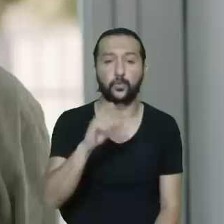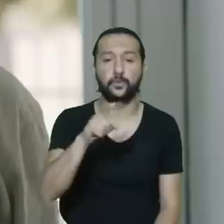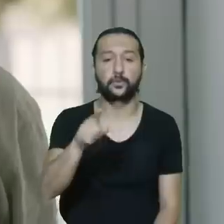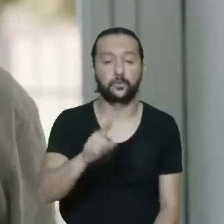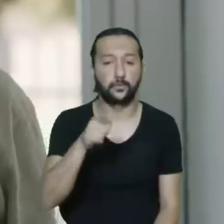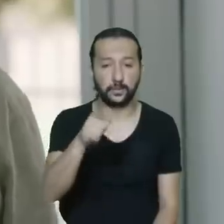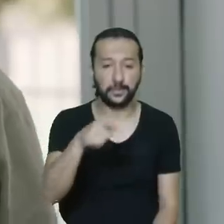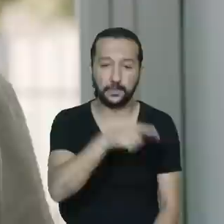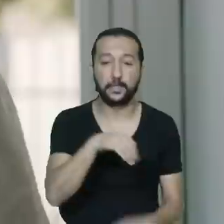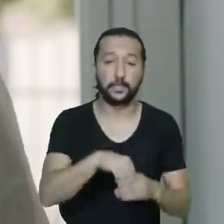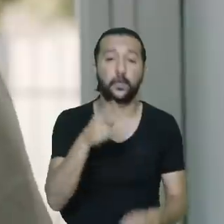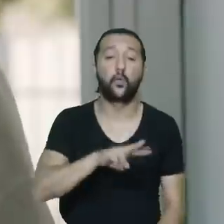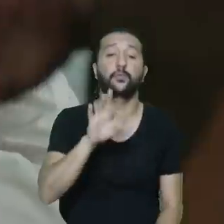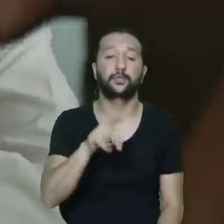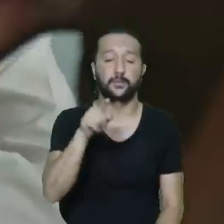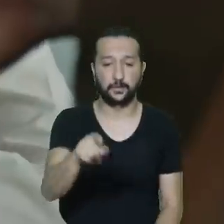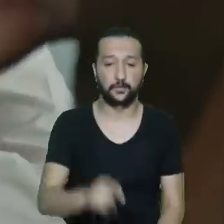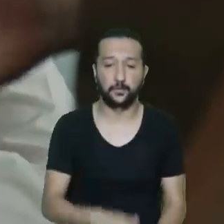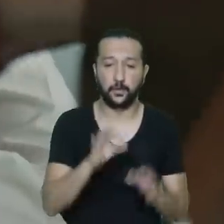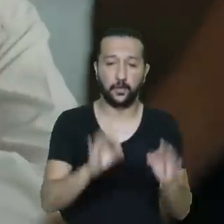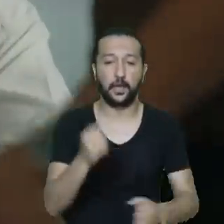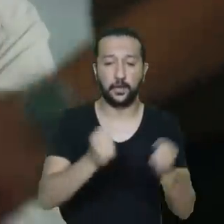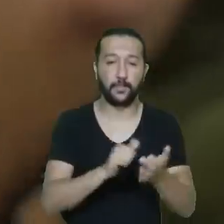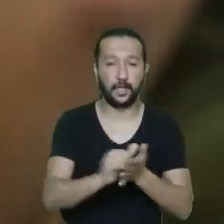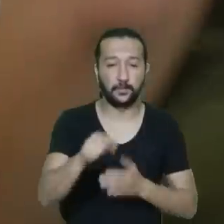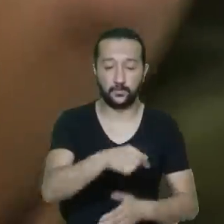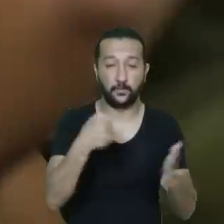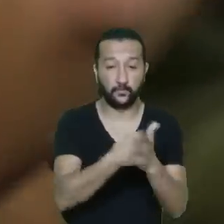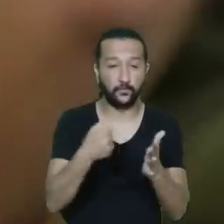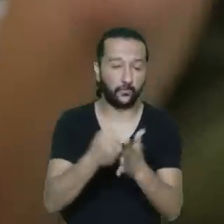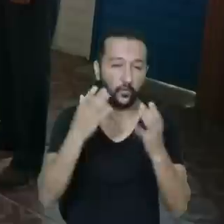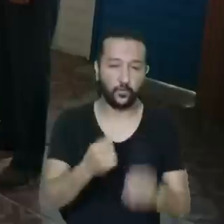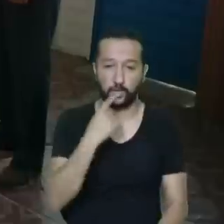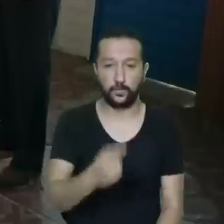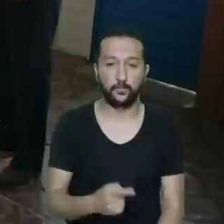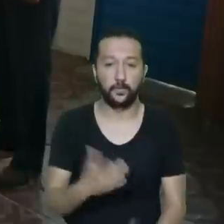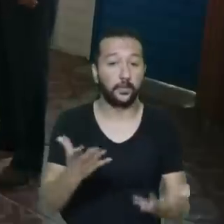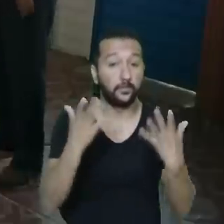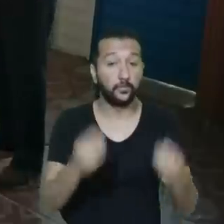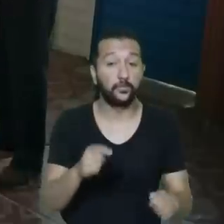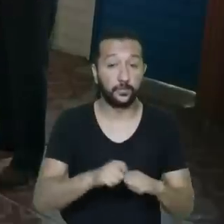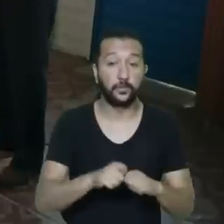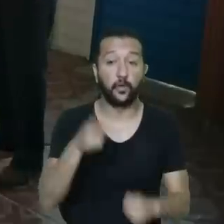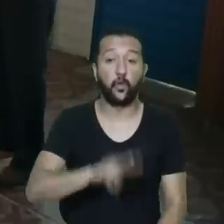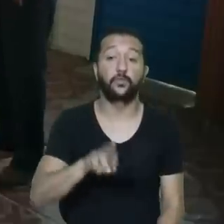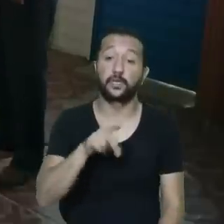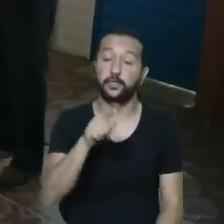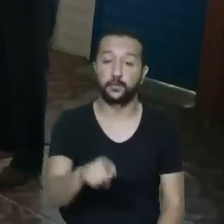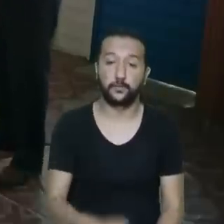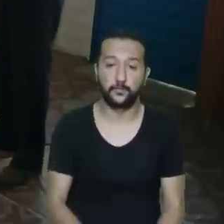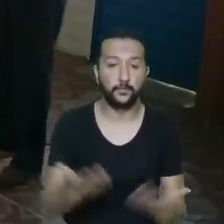Cemil. Hani sen ölmeyecek kadar görüm. Böyle arabanın her tarafla vuruk olsun diye. Nasıl olacakmış o ölmeyecek kadar?